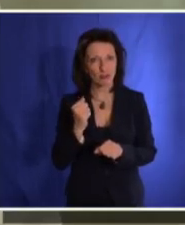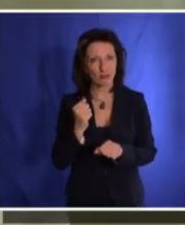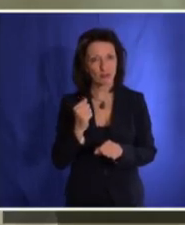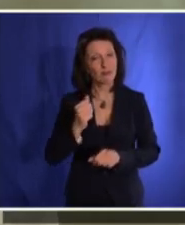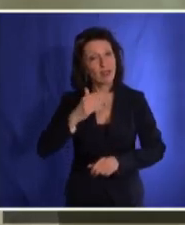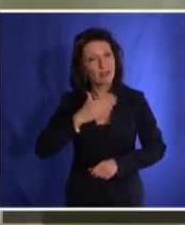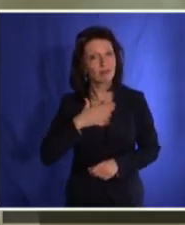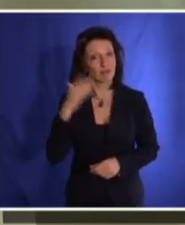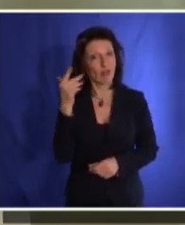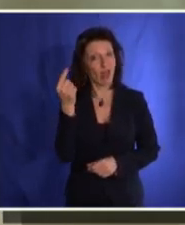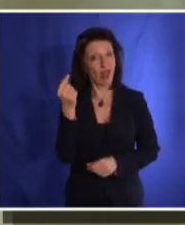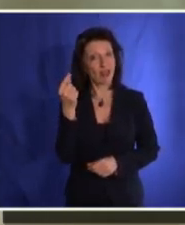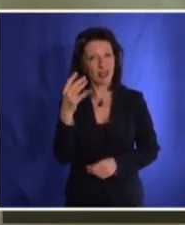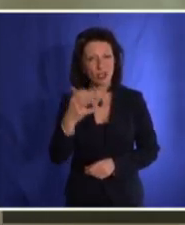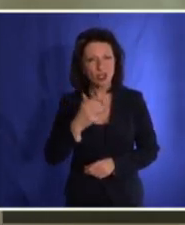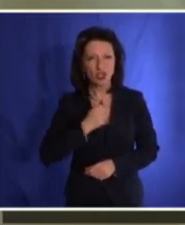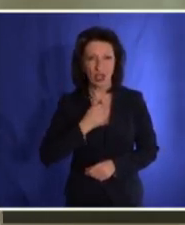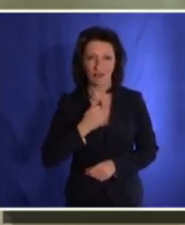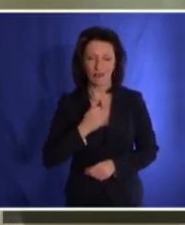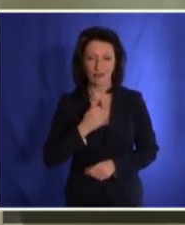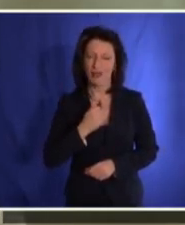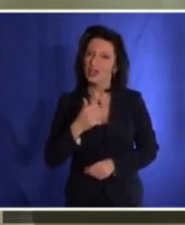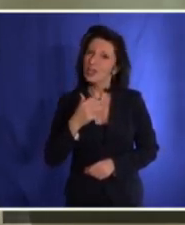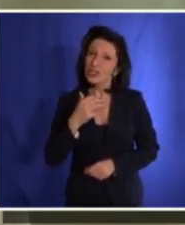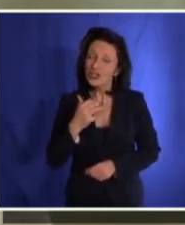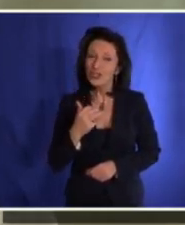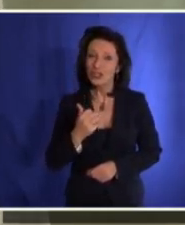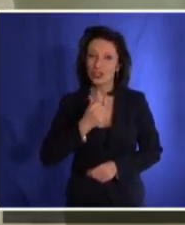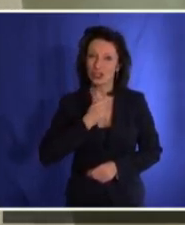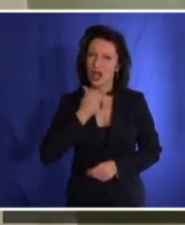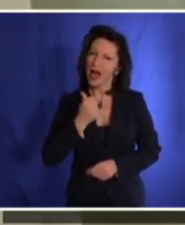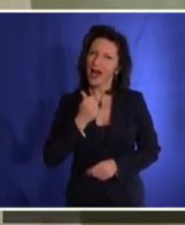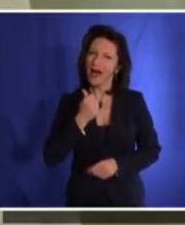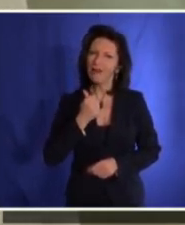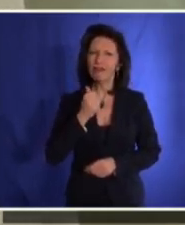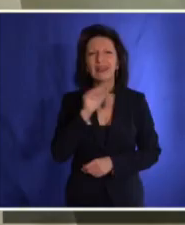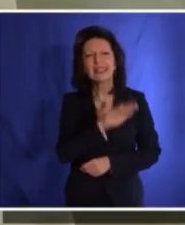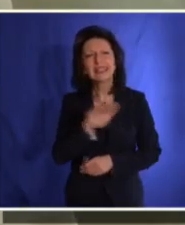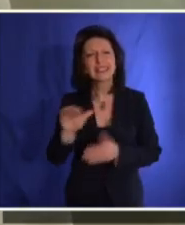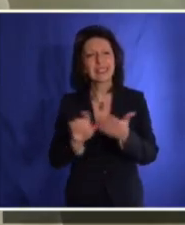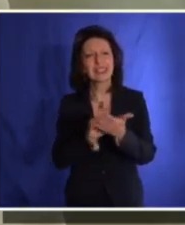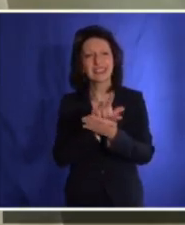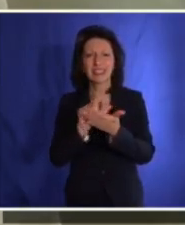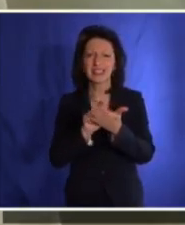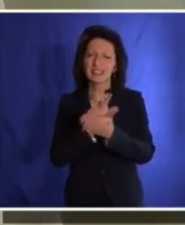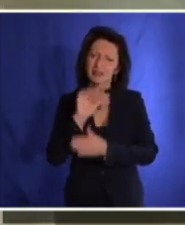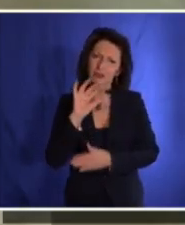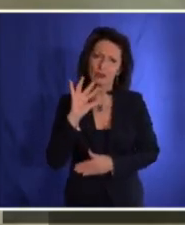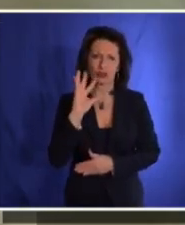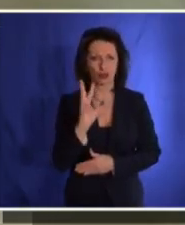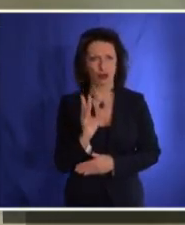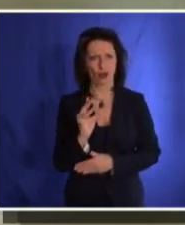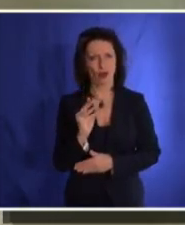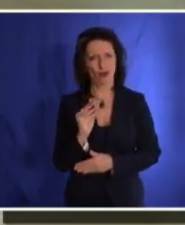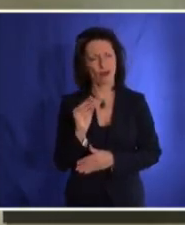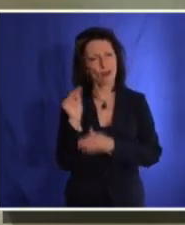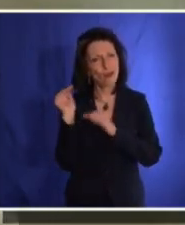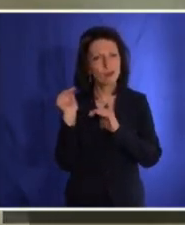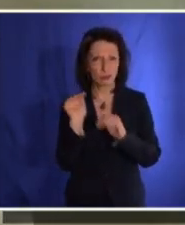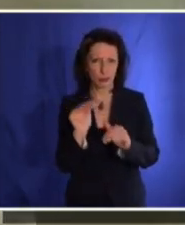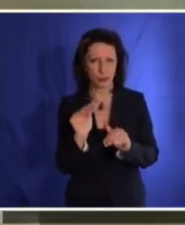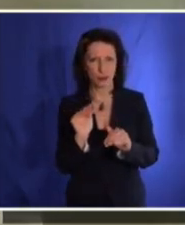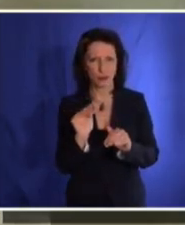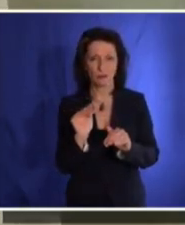Und trotzdem haben es unsere Eltern geschafft, uns eine wunderschöne, behütete Kindheit zu